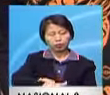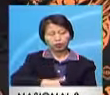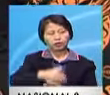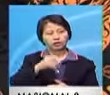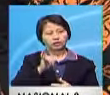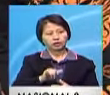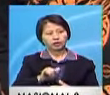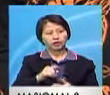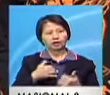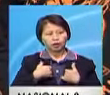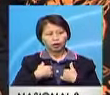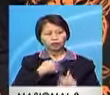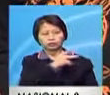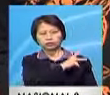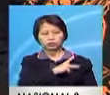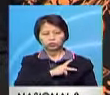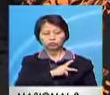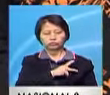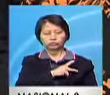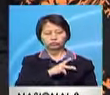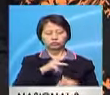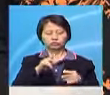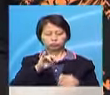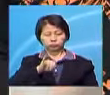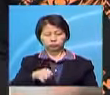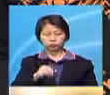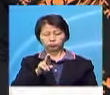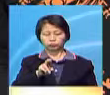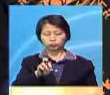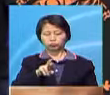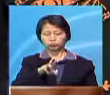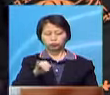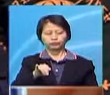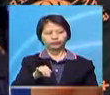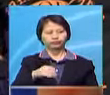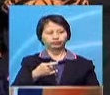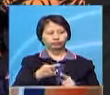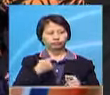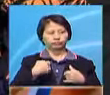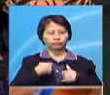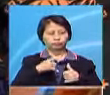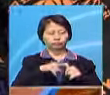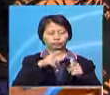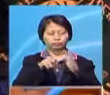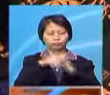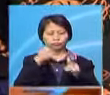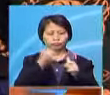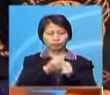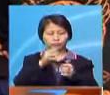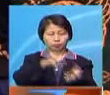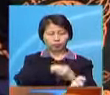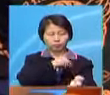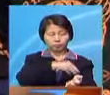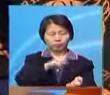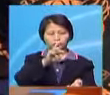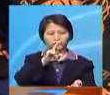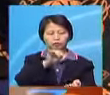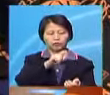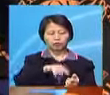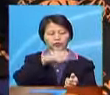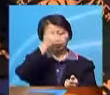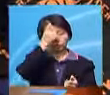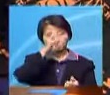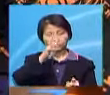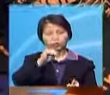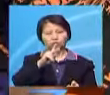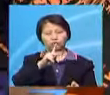apa yang lebih menarik ini ialah ketua juri bagi malam kemuncak Bintang RTM yang akan diadakan pada esoknya ialah pengarah muzik RTM, Dato' Muzah di Ismail.